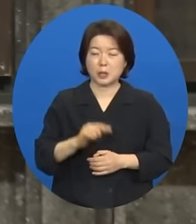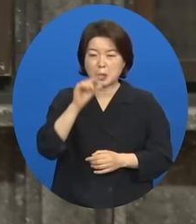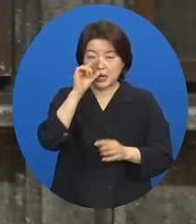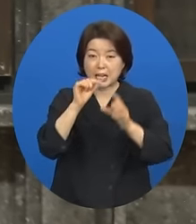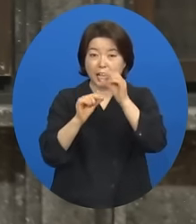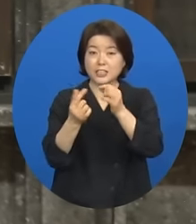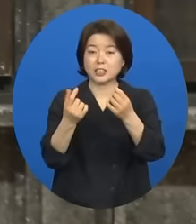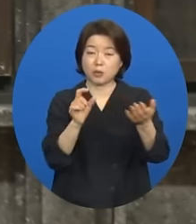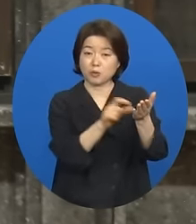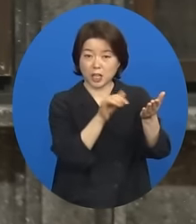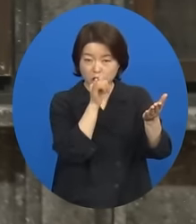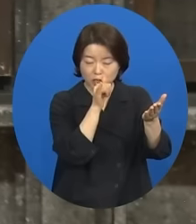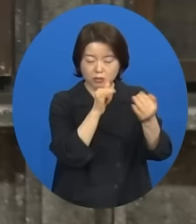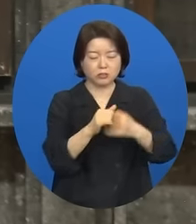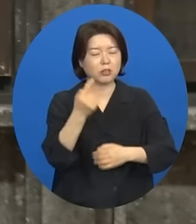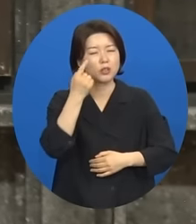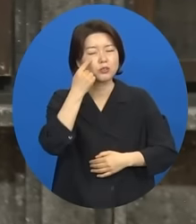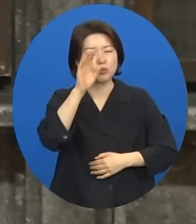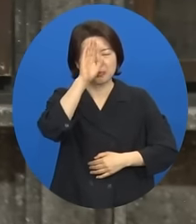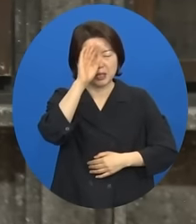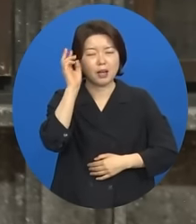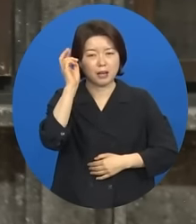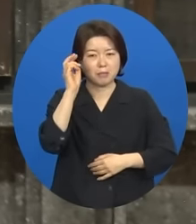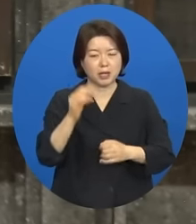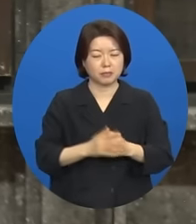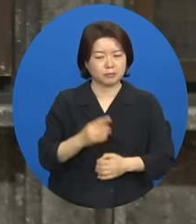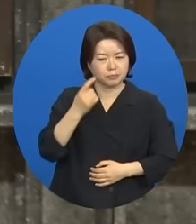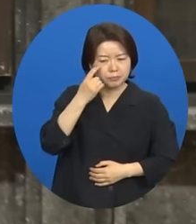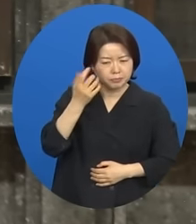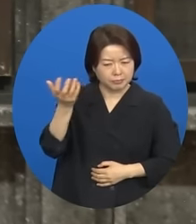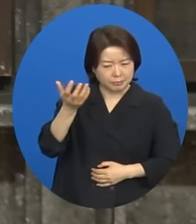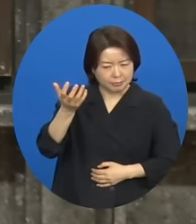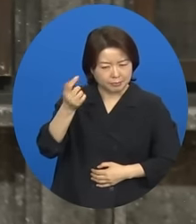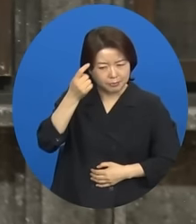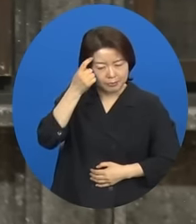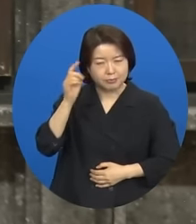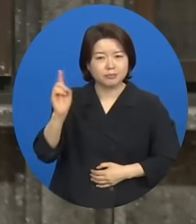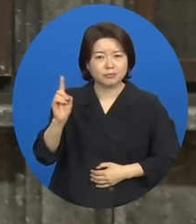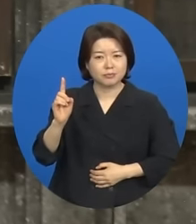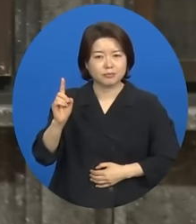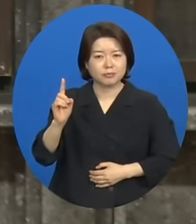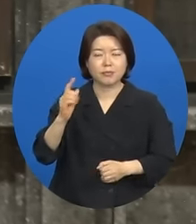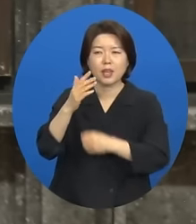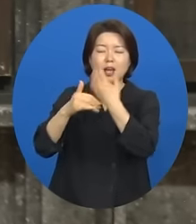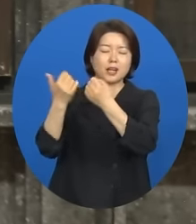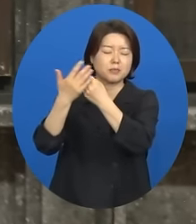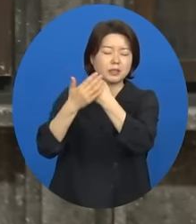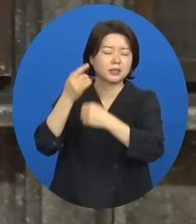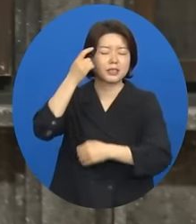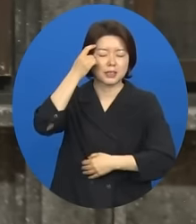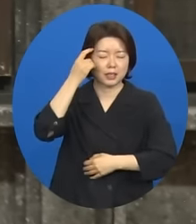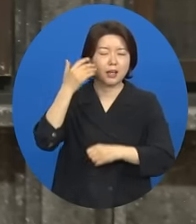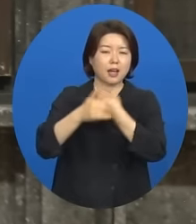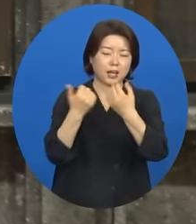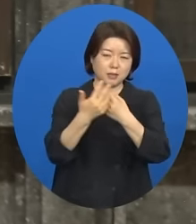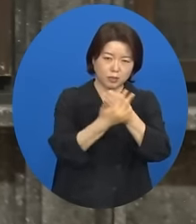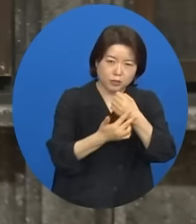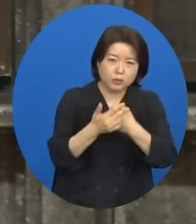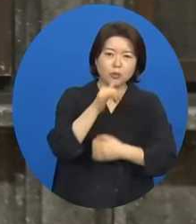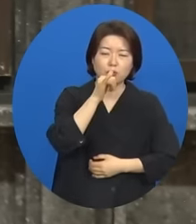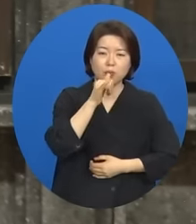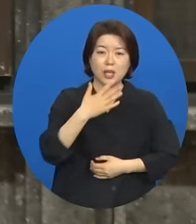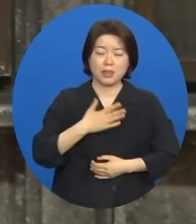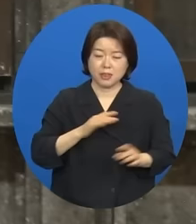합니다. 그의 눈의 고통을 생각하면서 무슨 생각을 했을까요? 하나님의 은혜, 하나님의 은총,